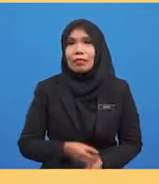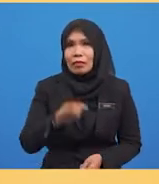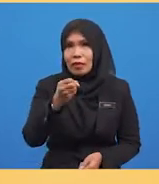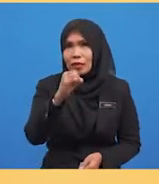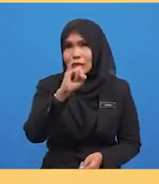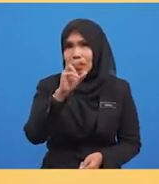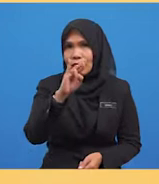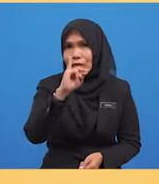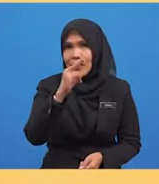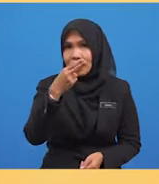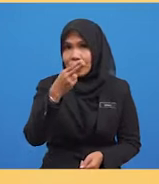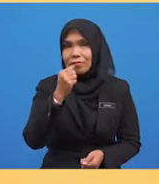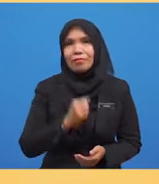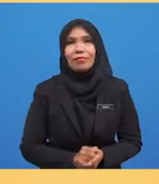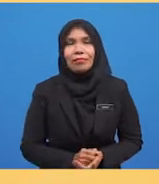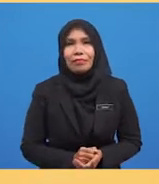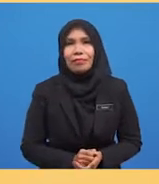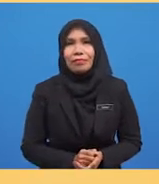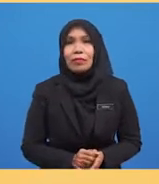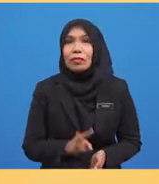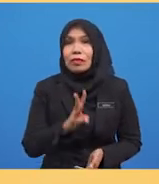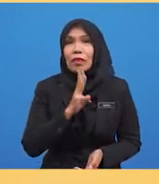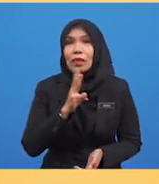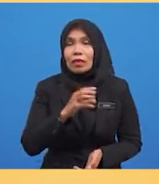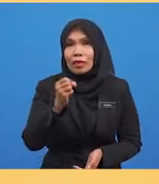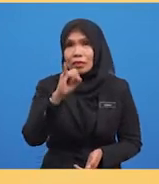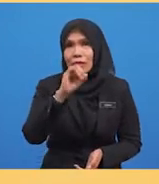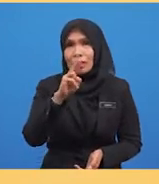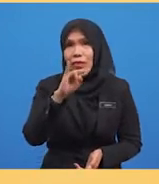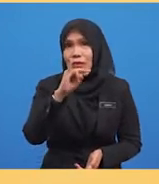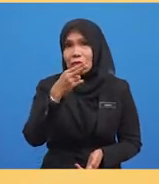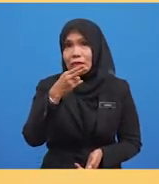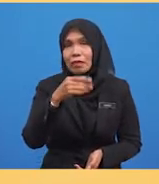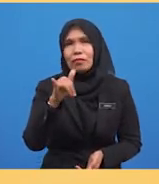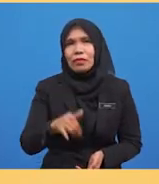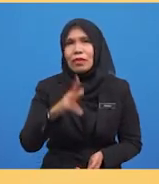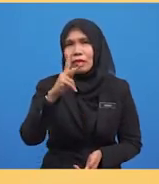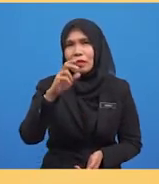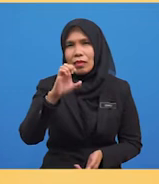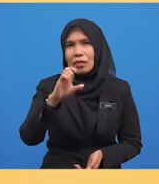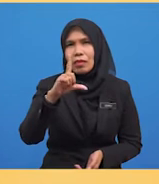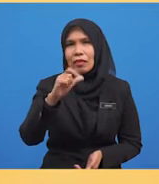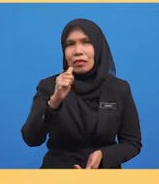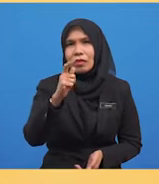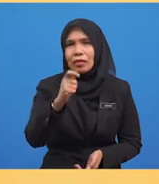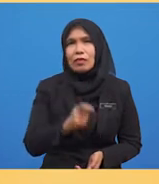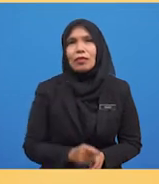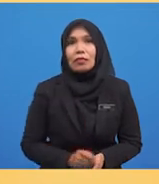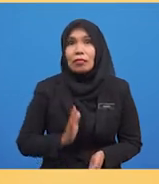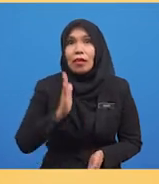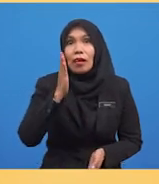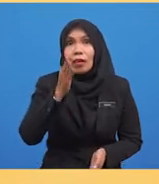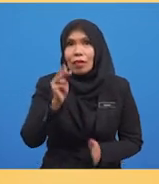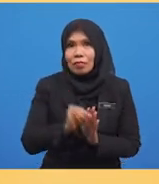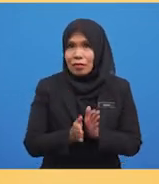penjamu selera akan menambahkan seri pada wajah mereka. Manakala, rangkap